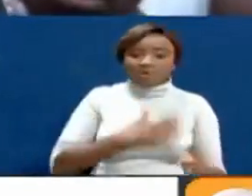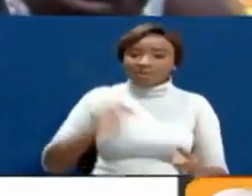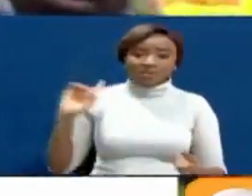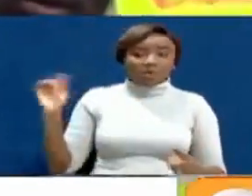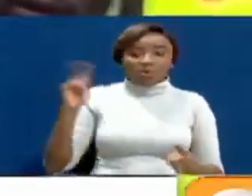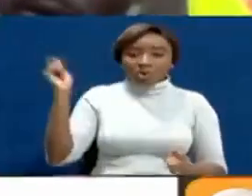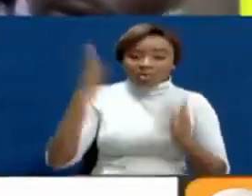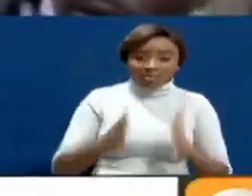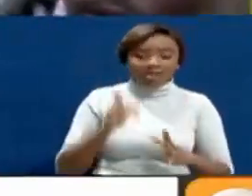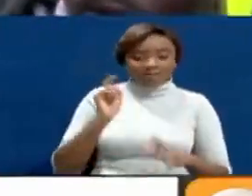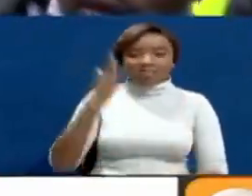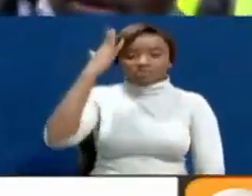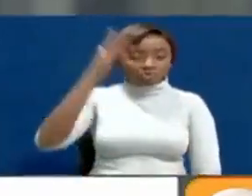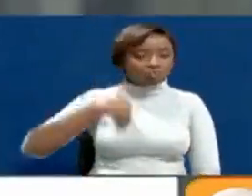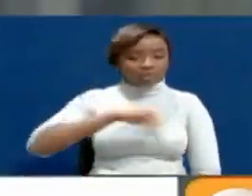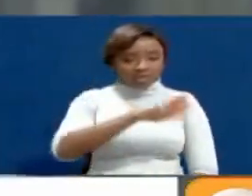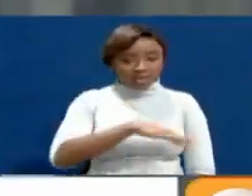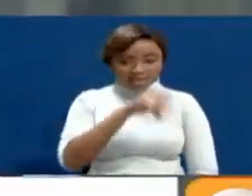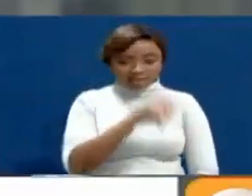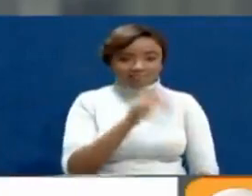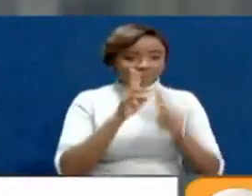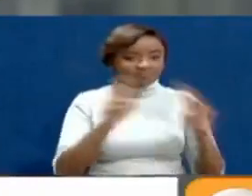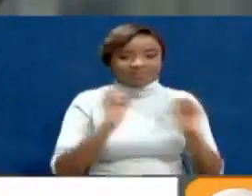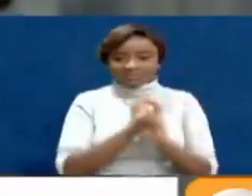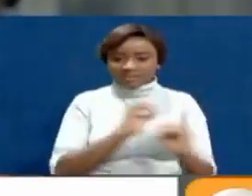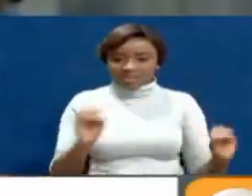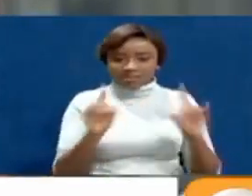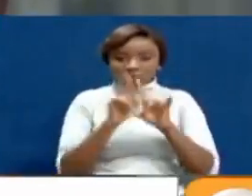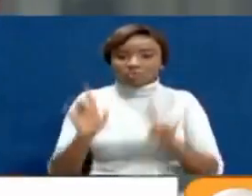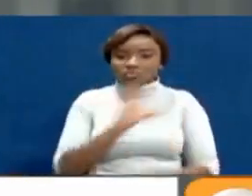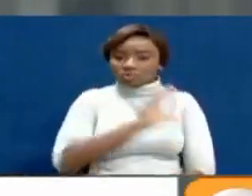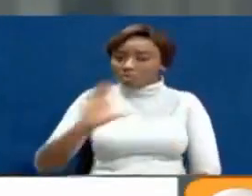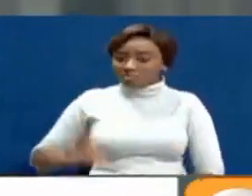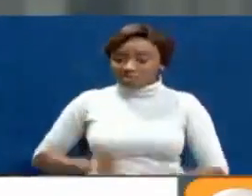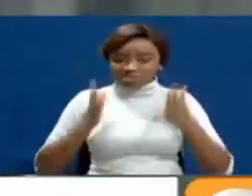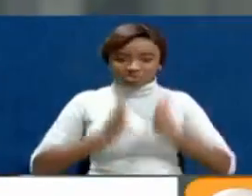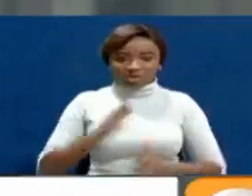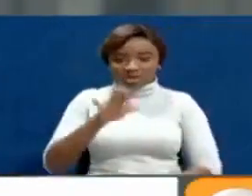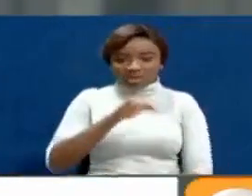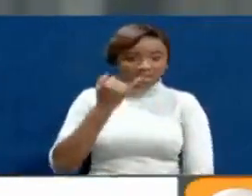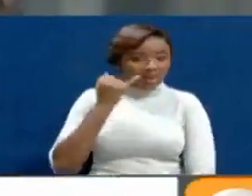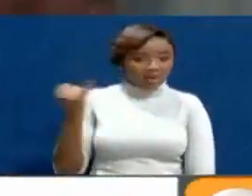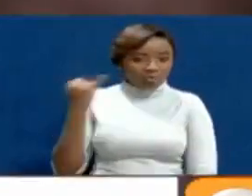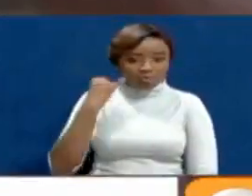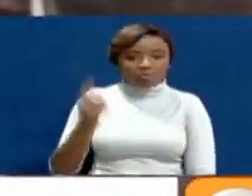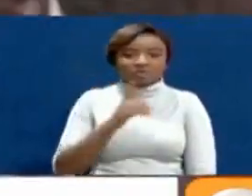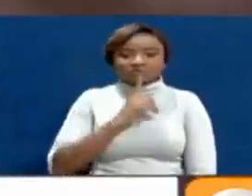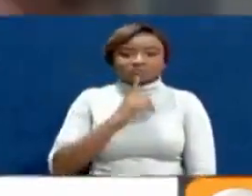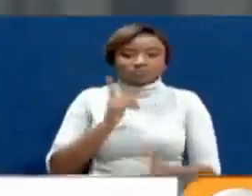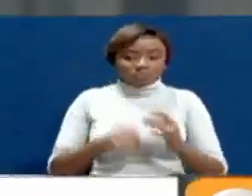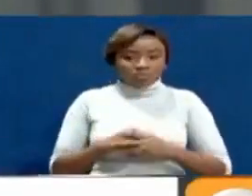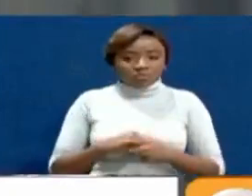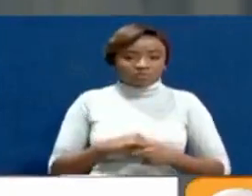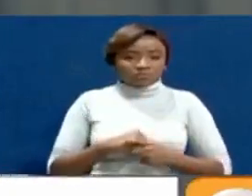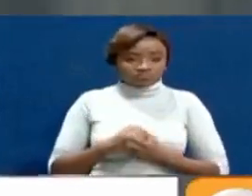mzima ijue Kivumbini ward hatuna amani. Kamishna wa kaunti ya Nakuru Erastus Mbui sasa akielekeza kidole cha lawama